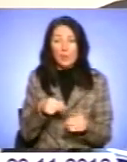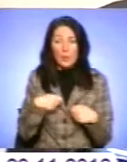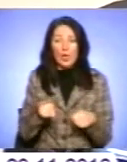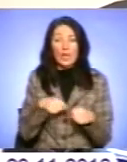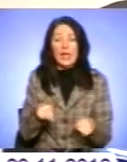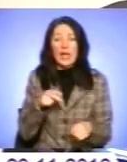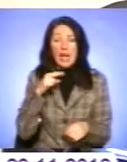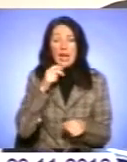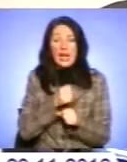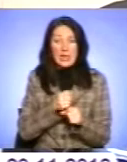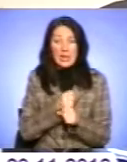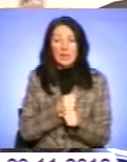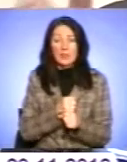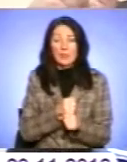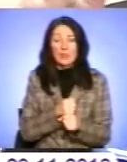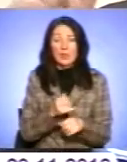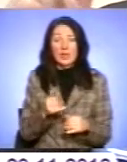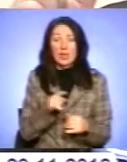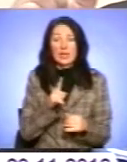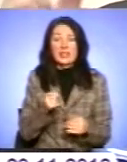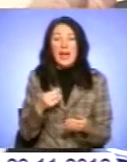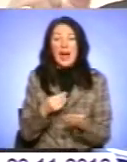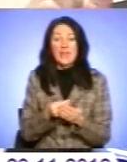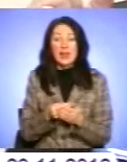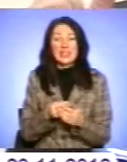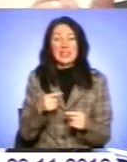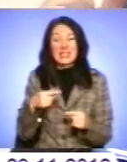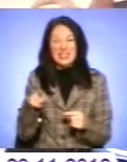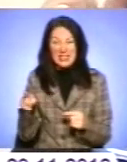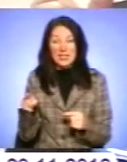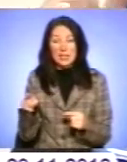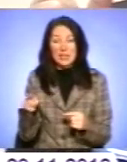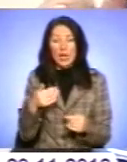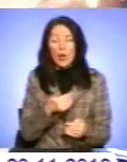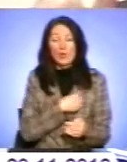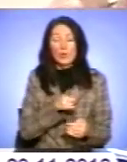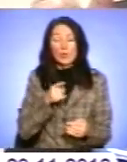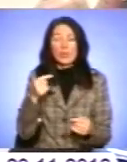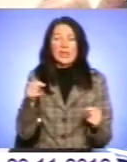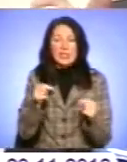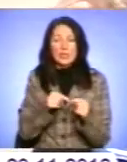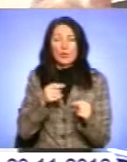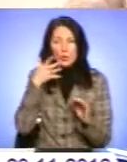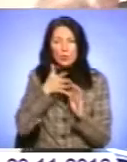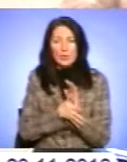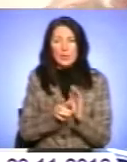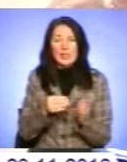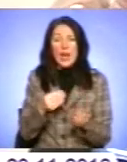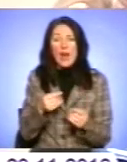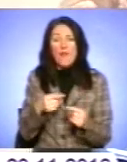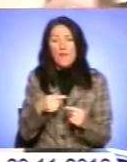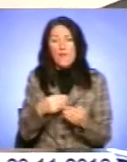лікарський засіб за вартість різниці. Оце я хотів би, щоб ми чітко з вами розуміли. За вартість